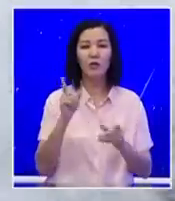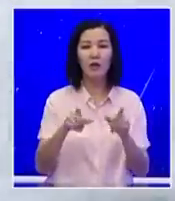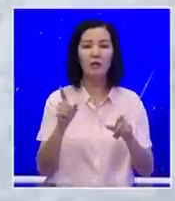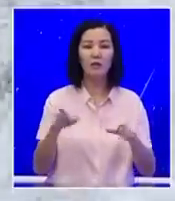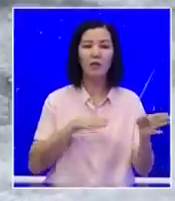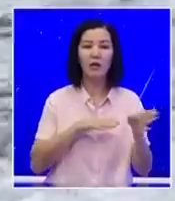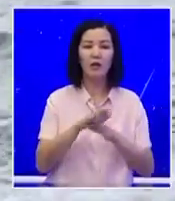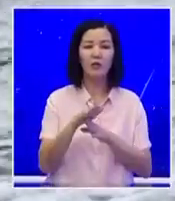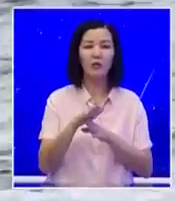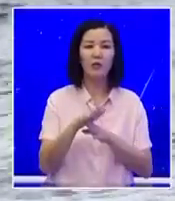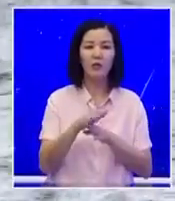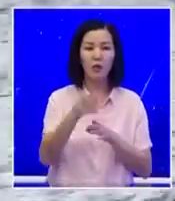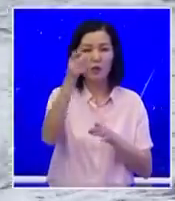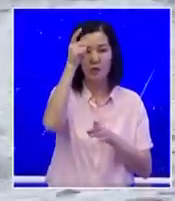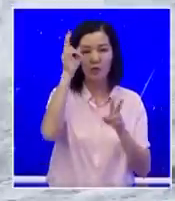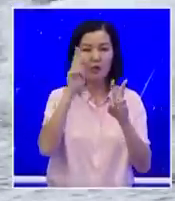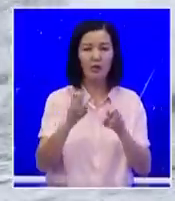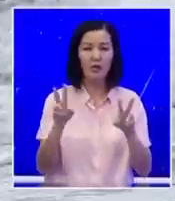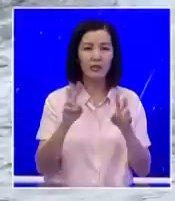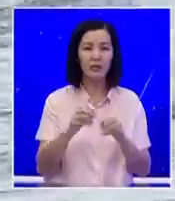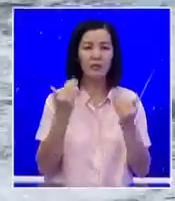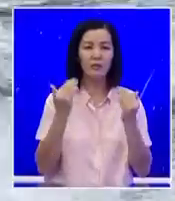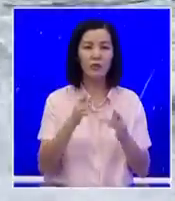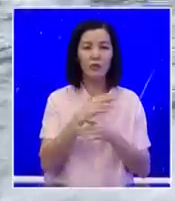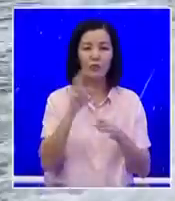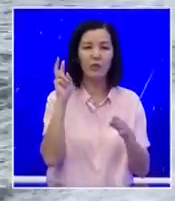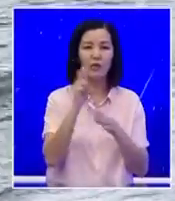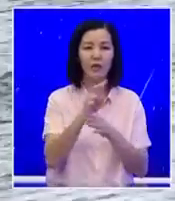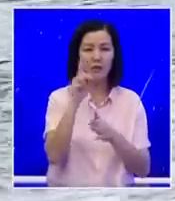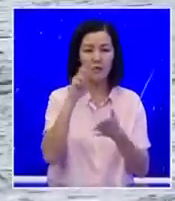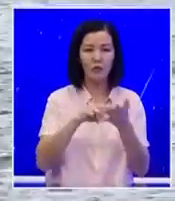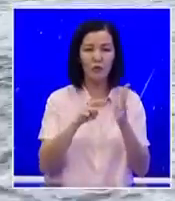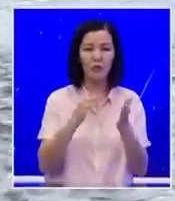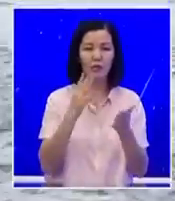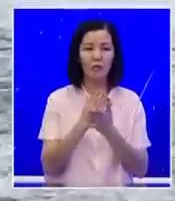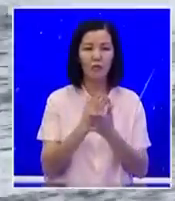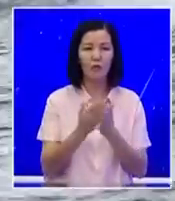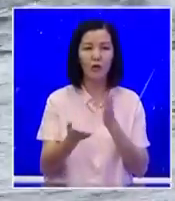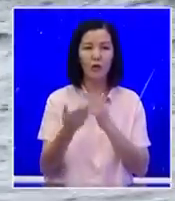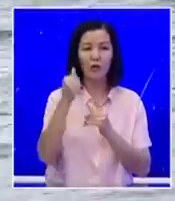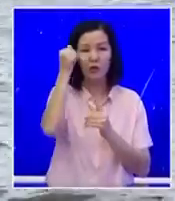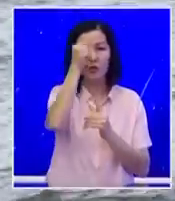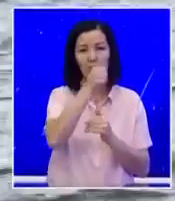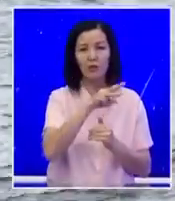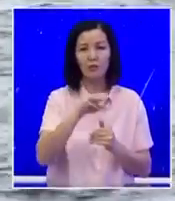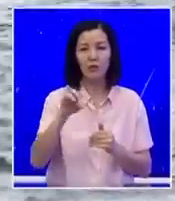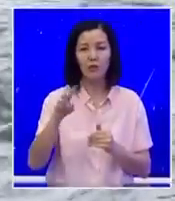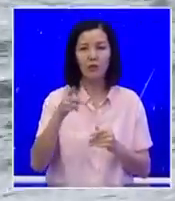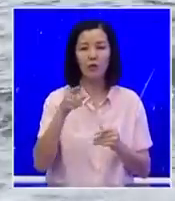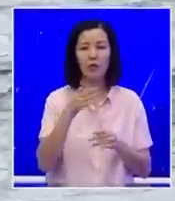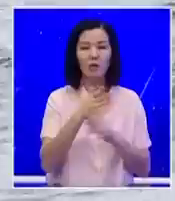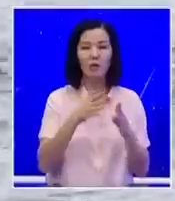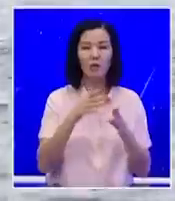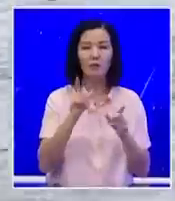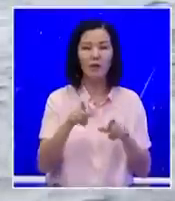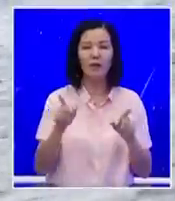Әдеттегі Анталия, Турцияны таңдайтын келушілер биыл осында көптеп ағылады деп жоспарланып отыр. Өткен жылы 1,5 миллион қазақстандық